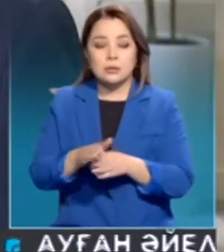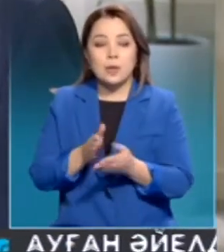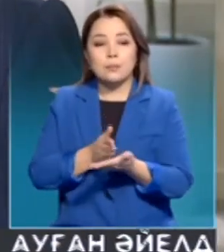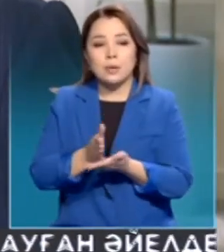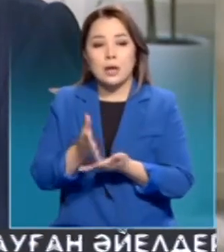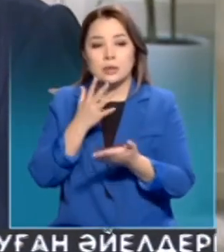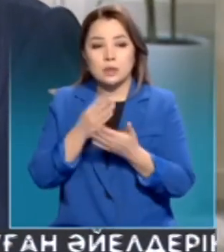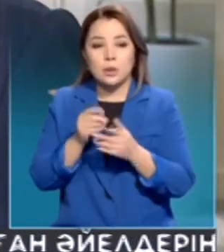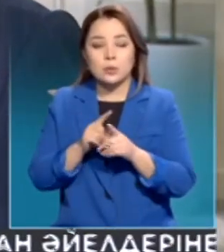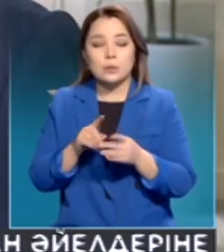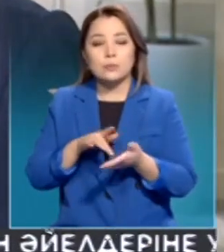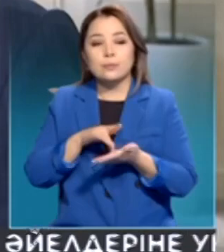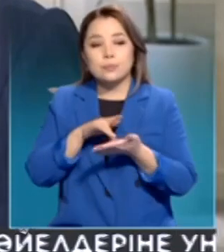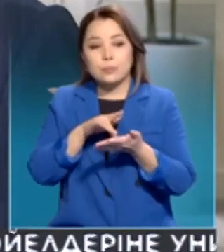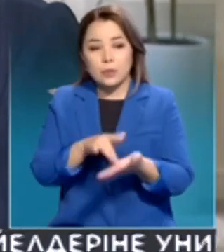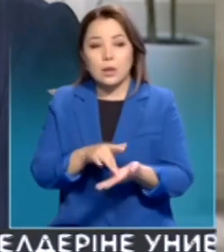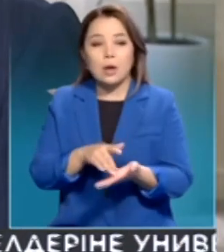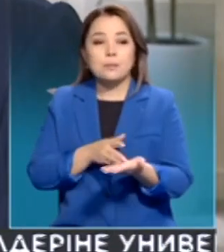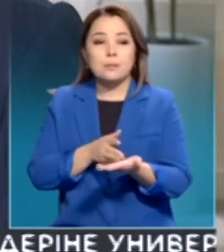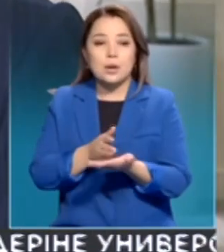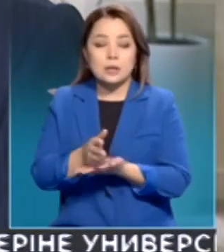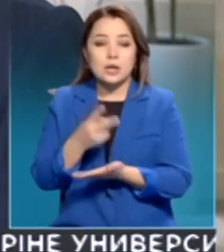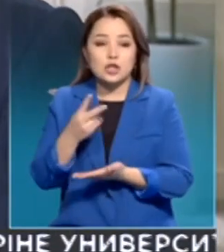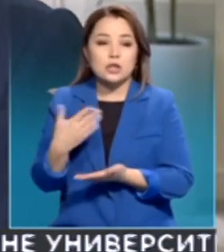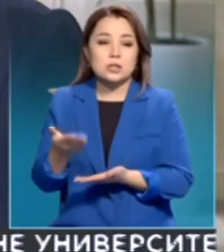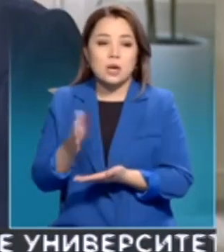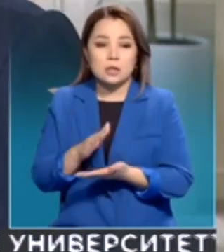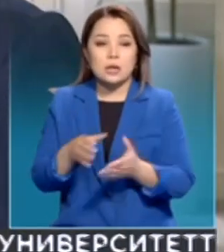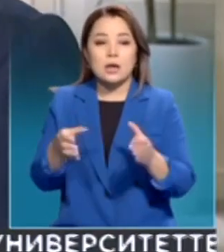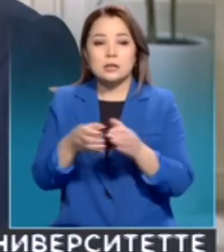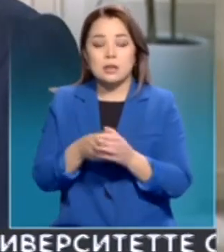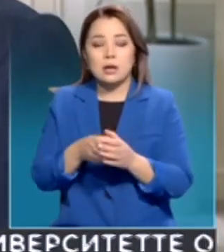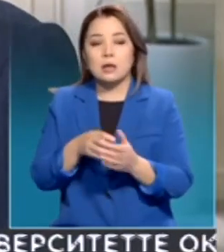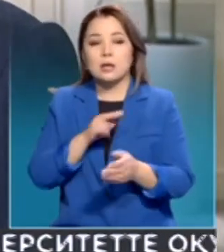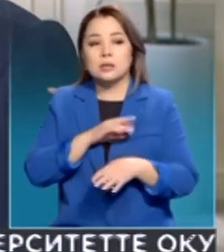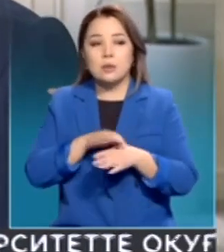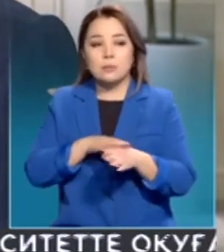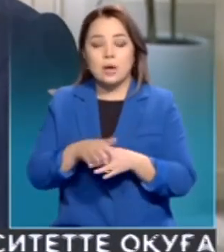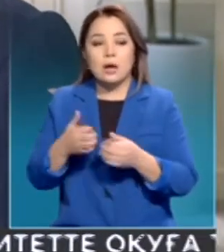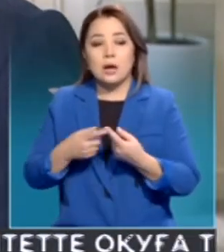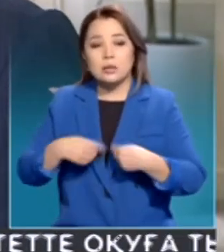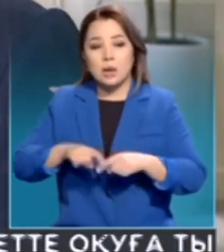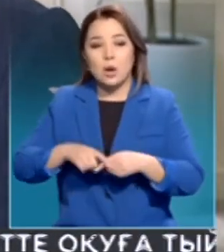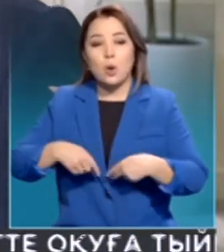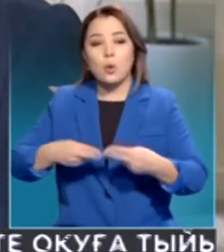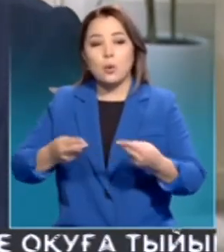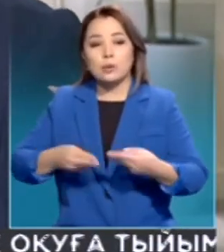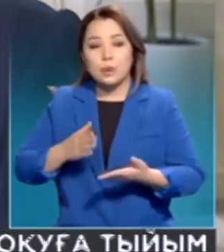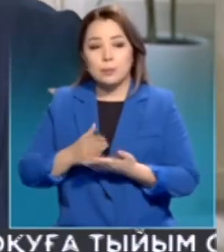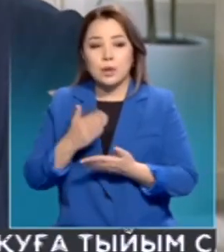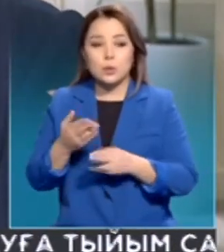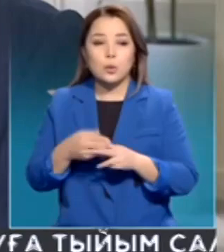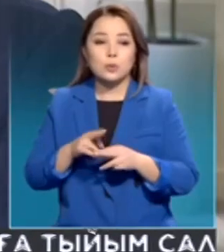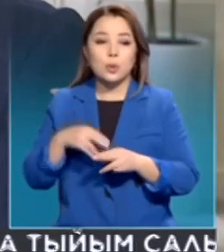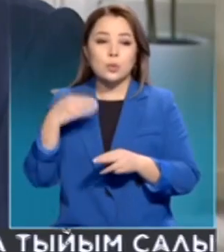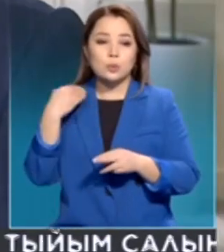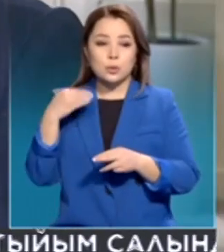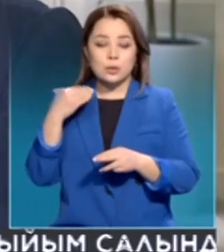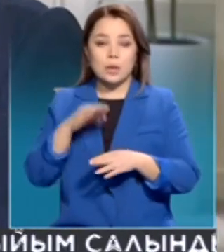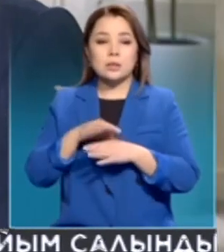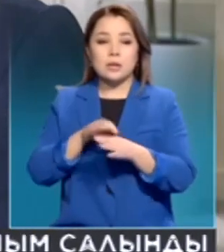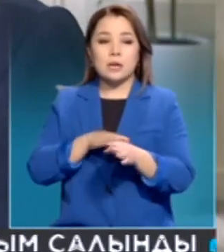Осы туристік бағыттар бойынша біз екі жақты тур операторлардың арасындағы қол қойылатын болады. Бұл дегеніміз осы Түркістанға